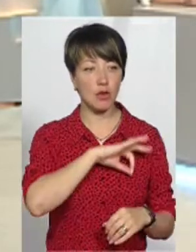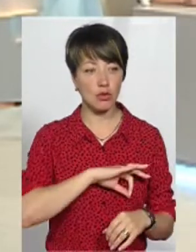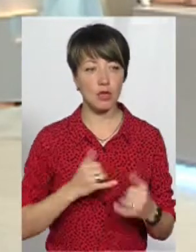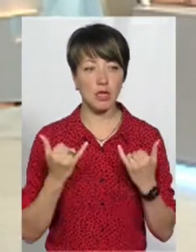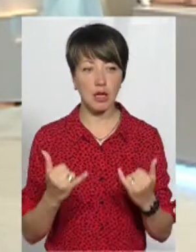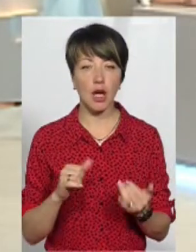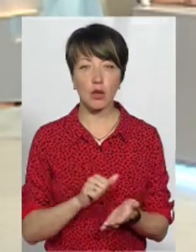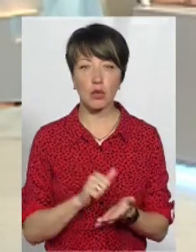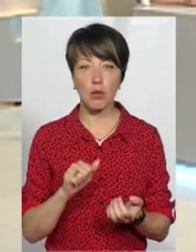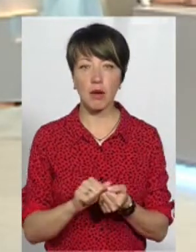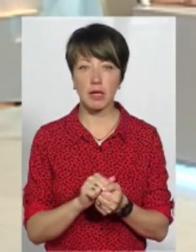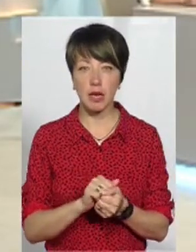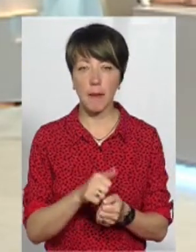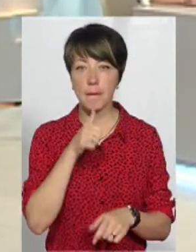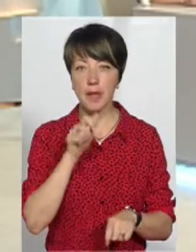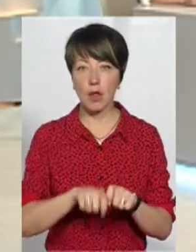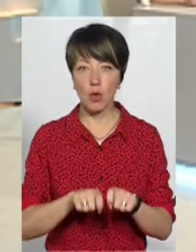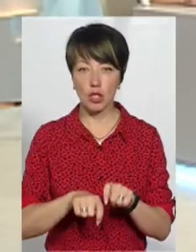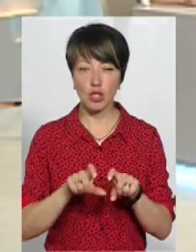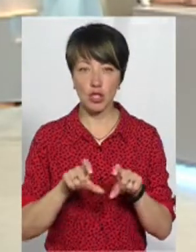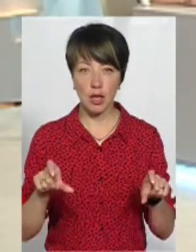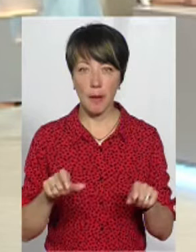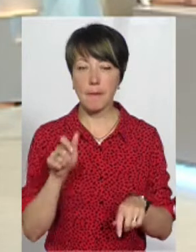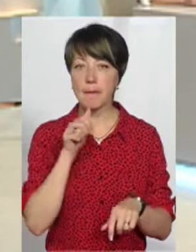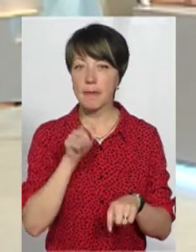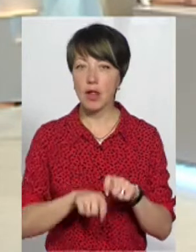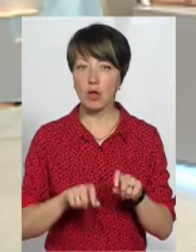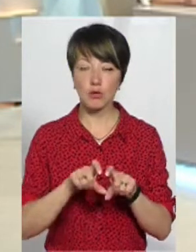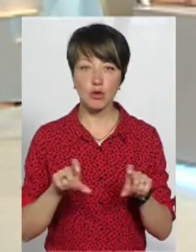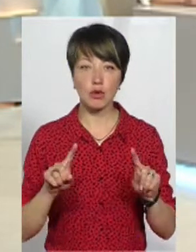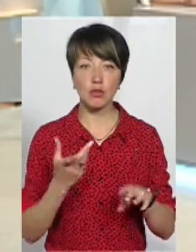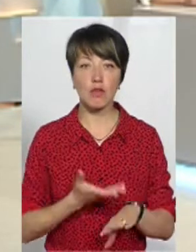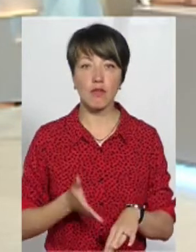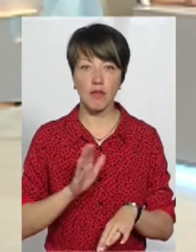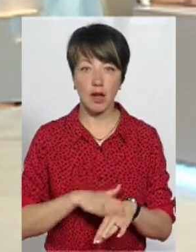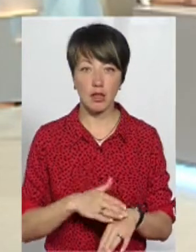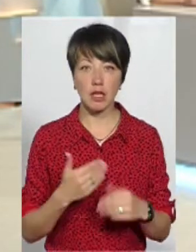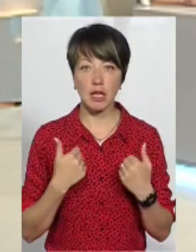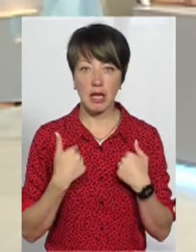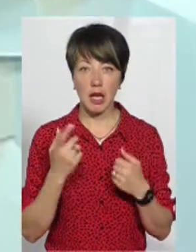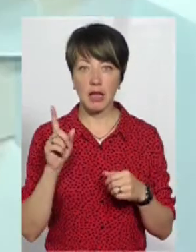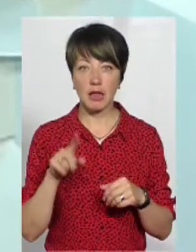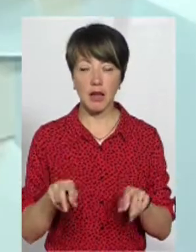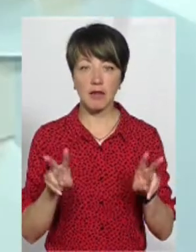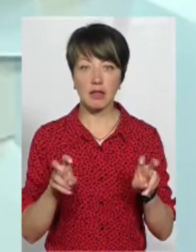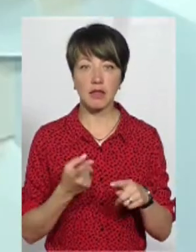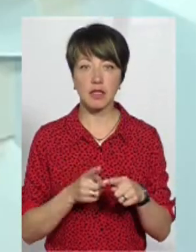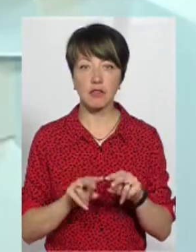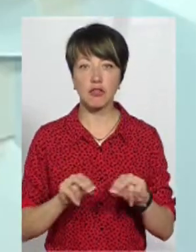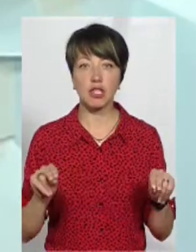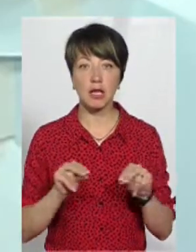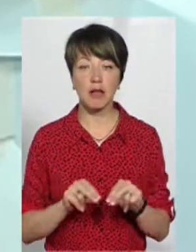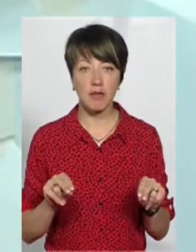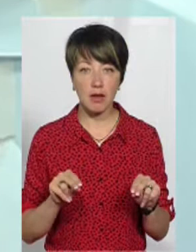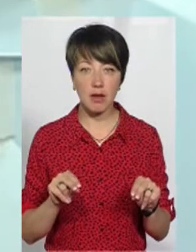використовувати для друку матеріалів для пілотних шкіл. Пілотним школам надзвичайно важко. І я називаю цих вчителів